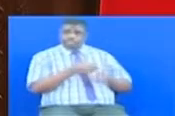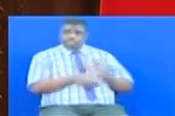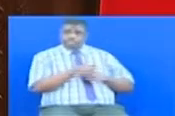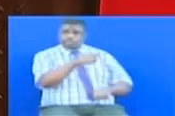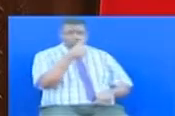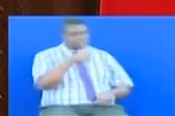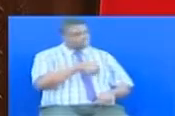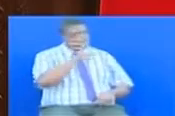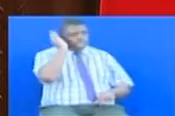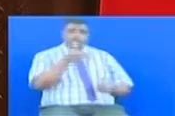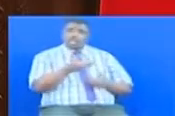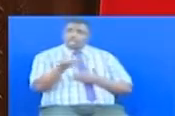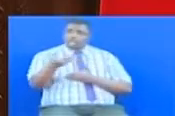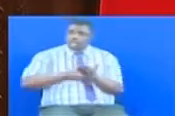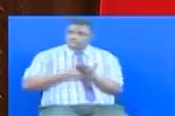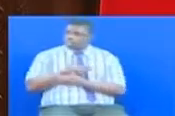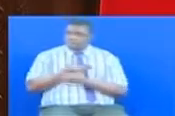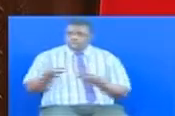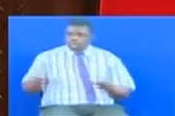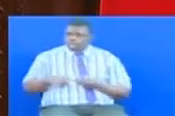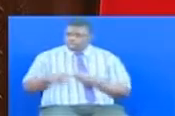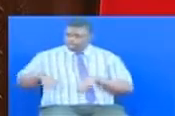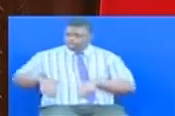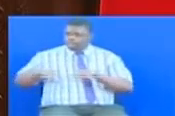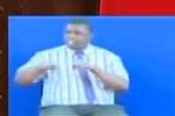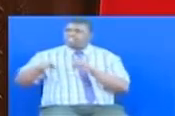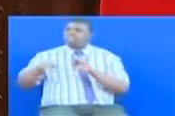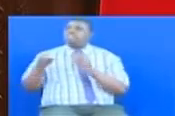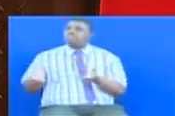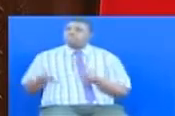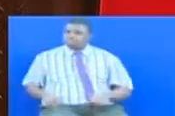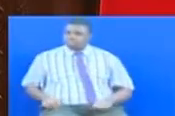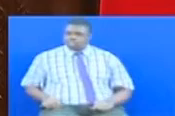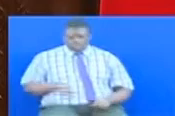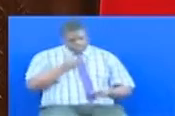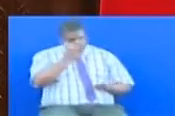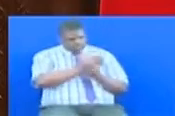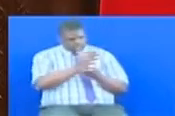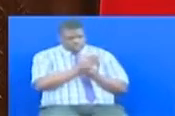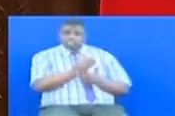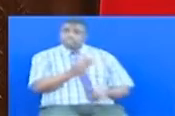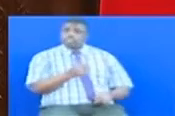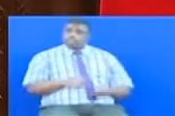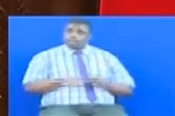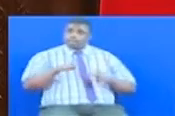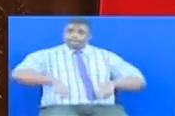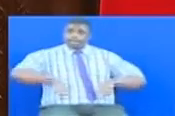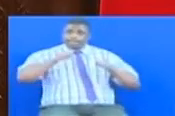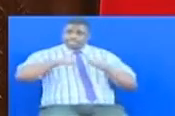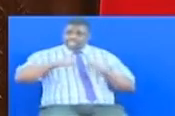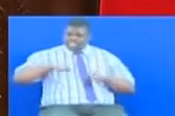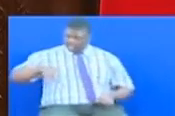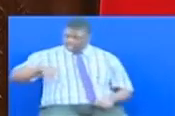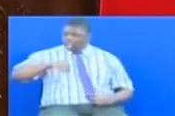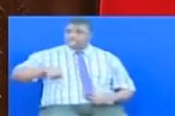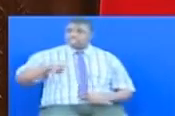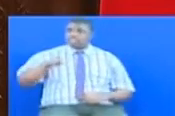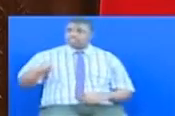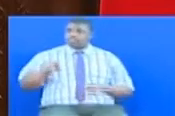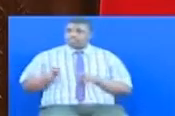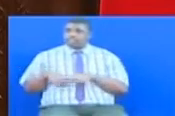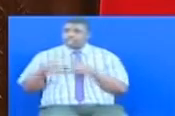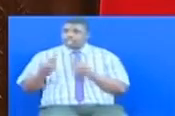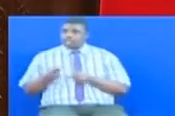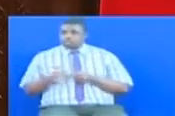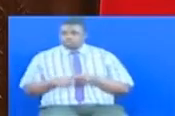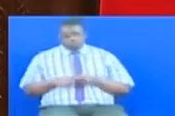serikali hayana hati, umiliki wa aina gani? Na napenda tu nimhakikishie kwamba umiliki wa ardhi au wa